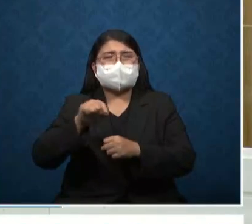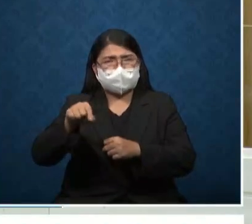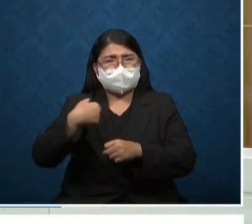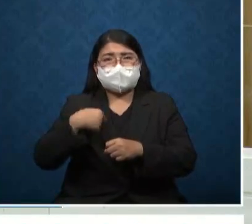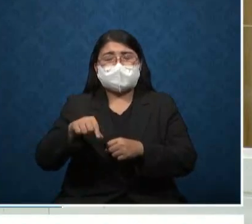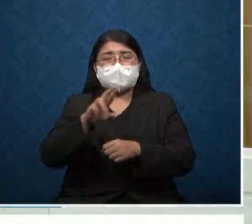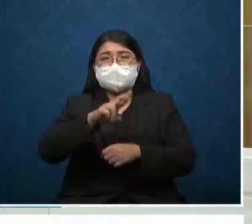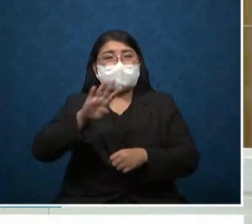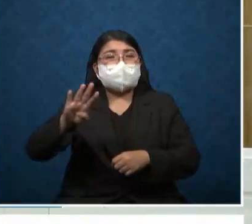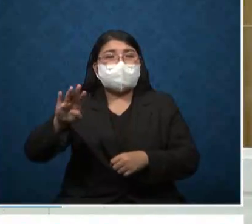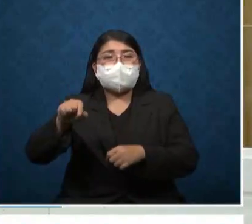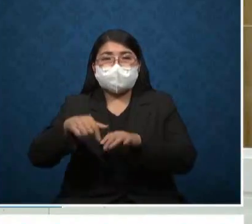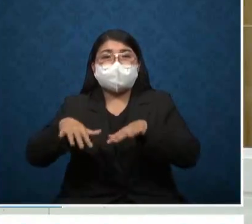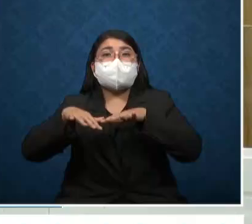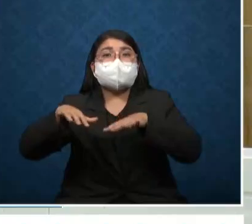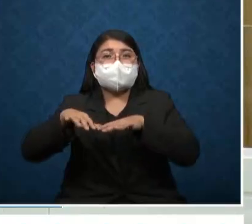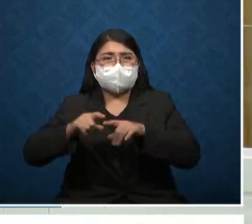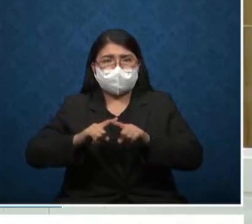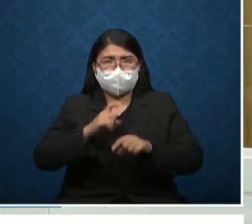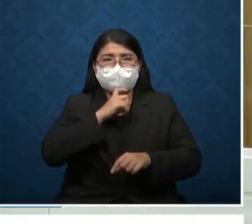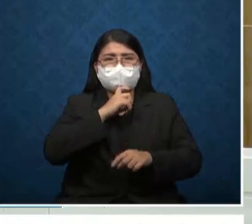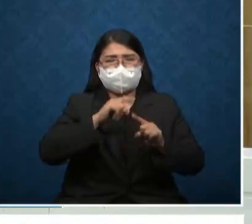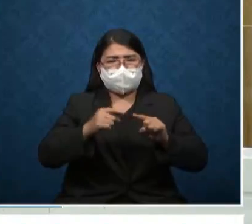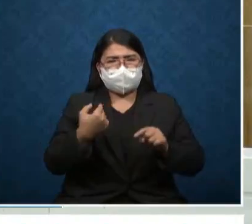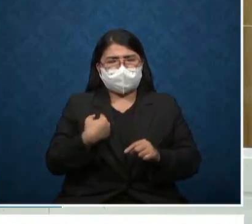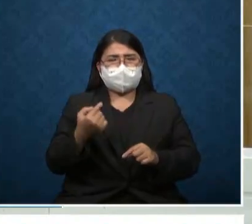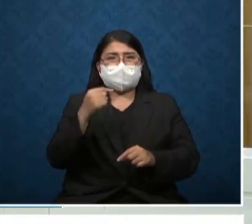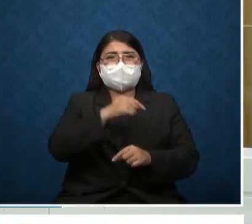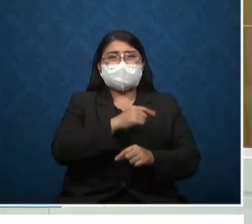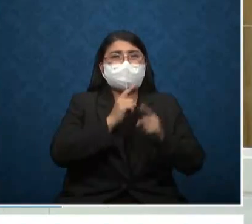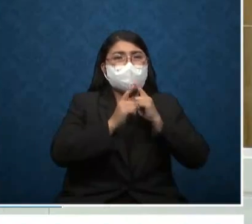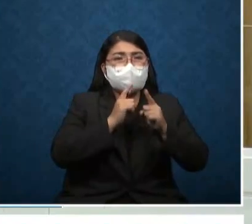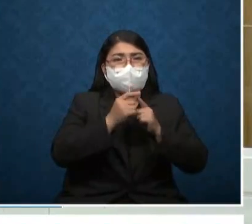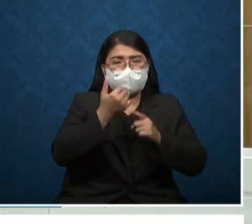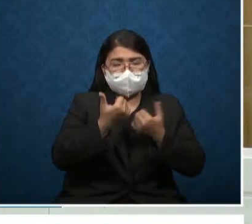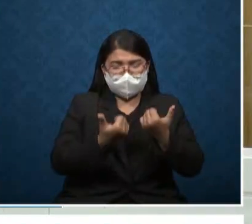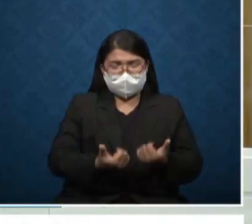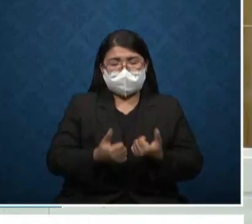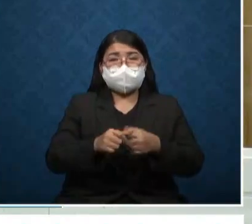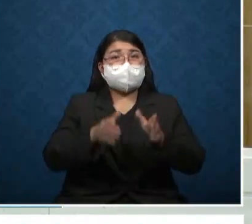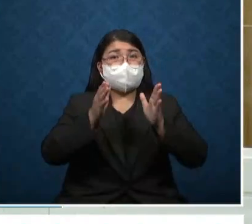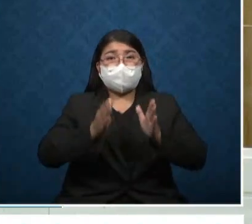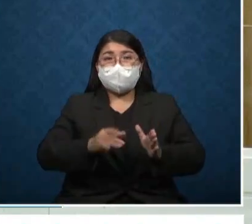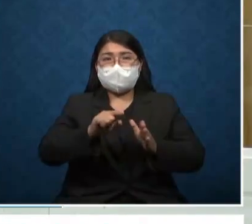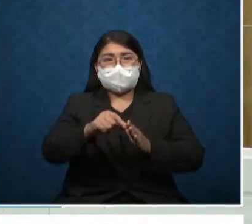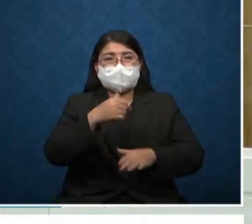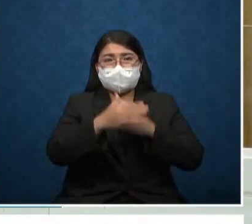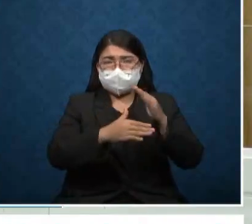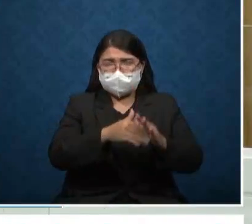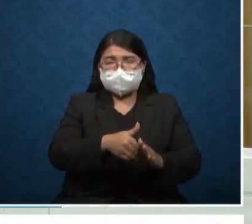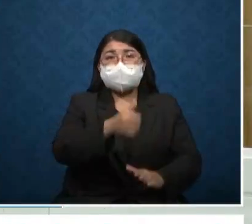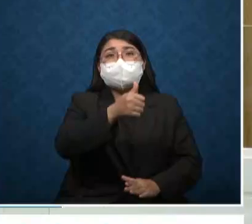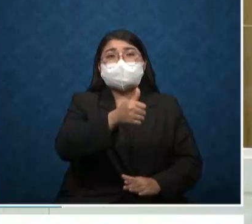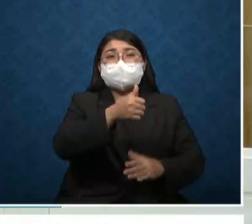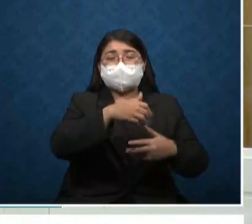อยนะครับยัเปการเทียบปกติแต่เรากำลงพูดกับค่อมาก็คอมีคนที่เป็น Soft Powerมีคนทประสบคามทเหดในโลก